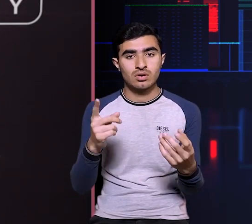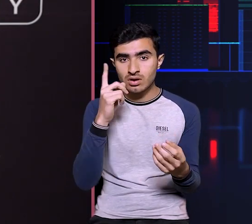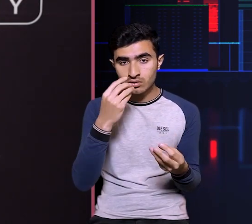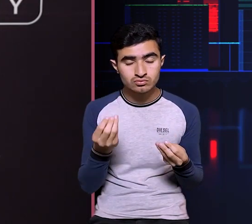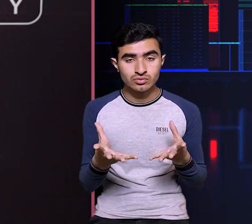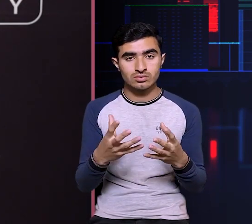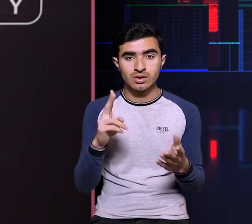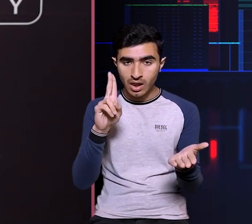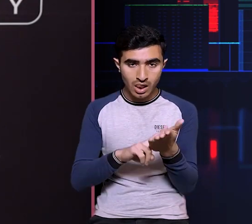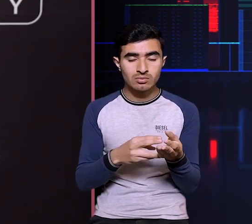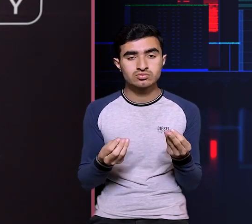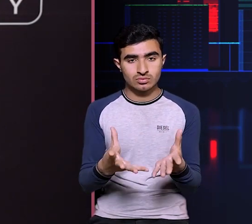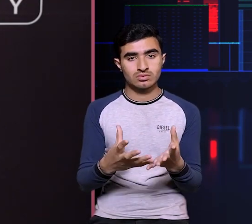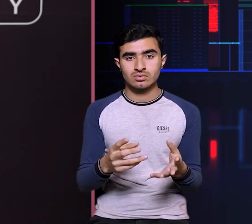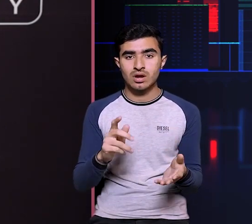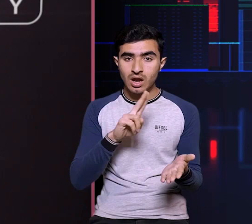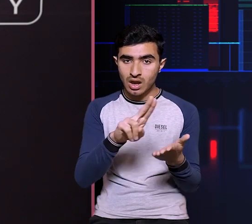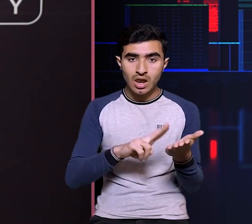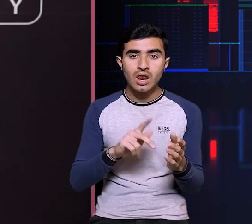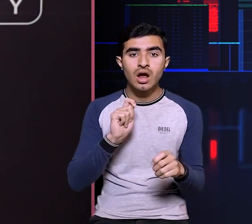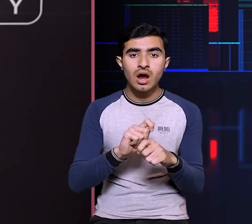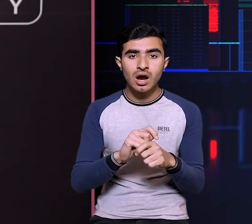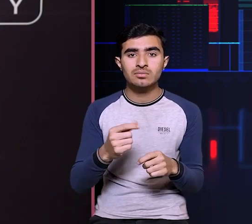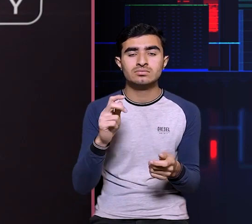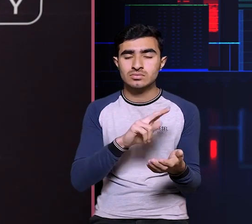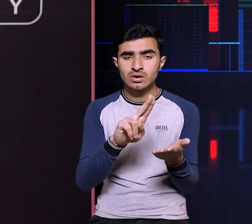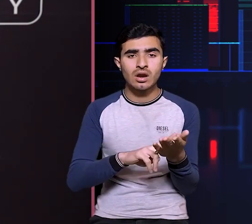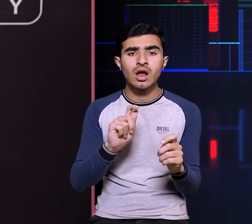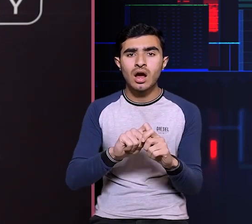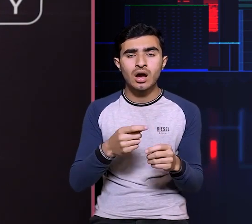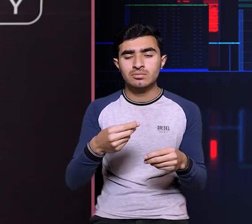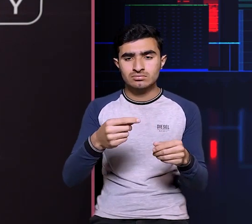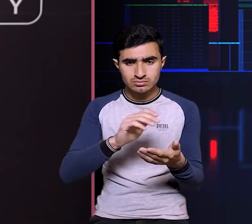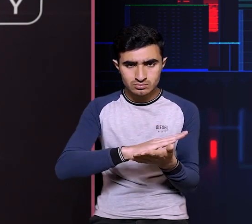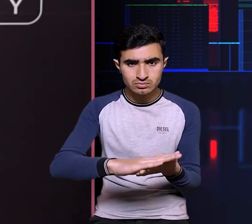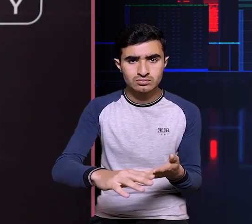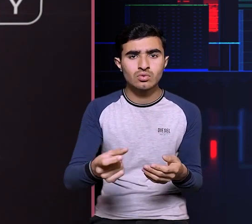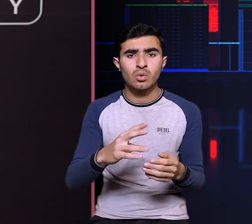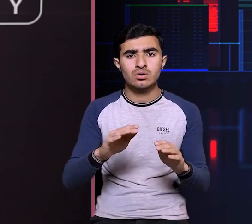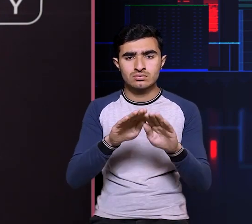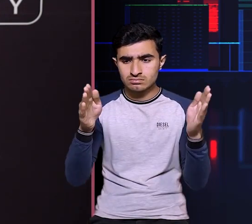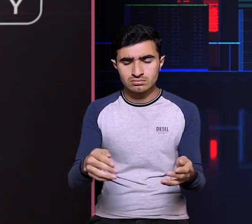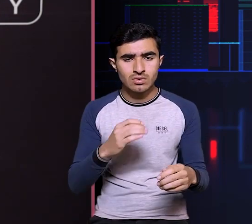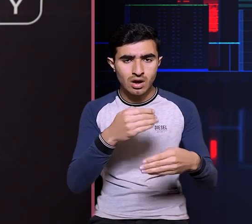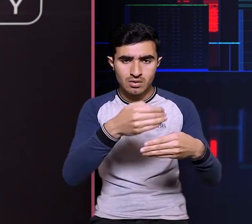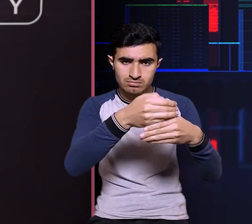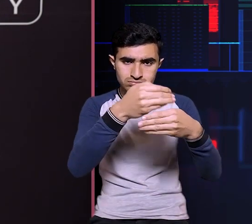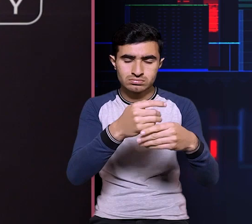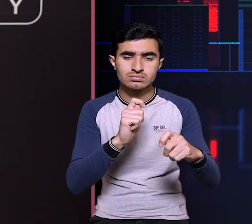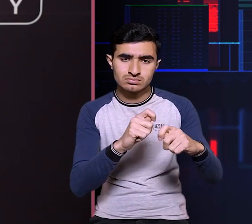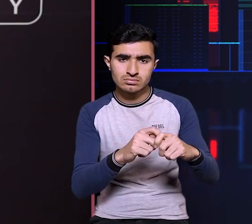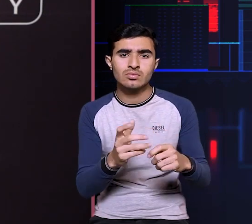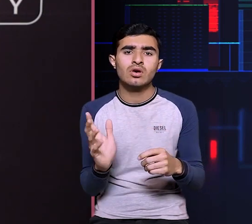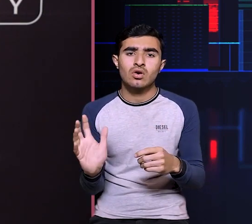ठेके लेती हैं रेत के, ठेके लेती हैं सीमेंट के, ठेके इस तरह के लेती हैं कि ये दे आर लाइक इनटू